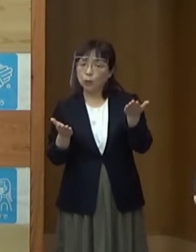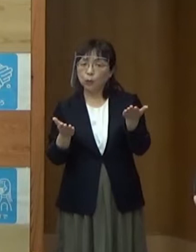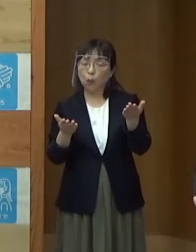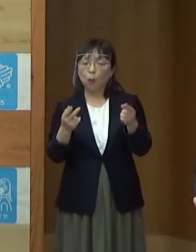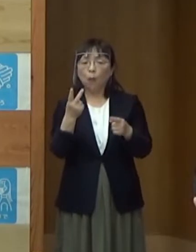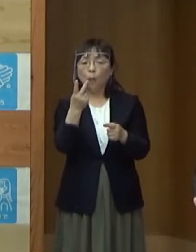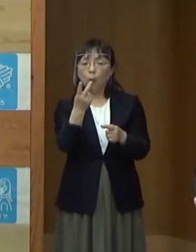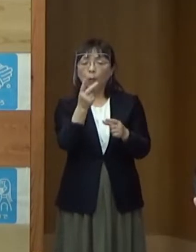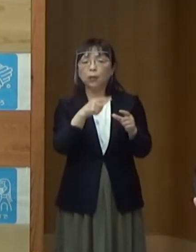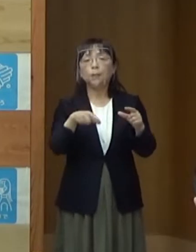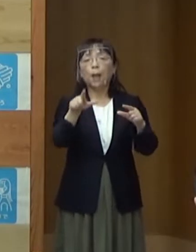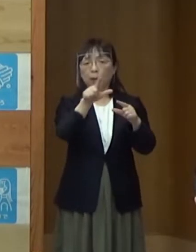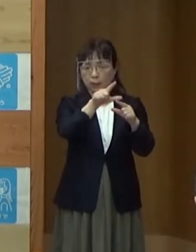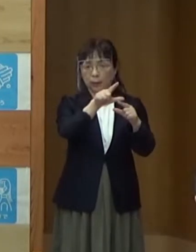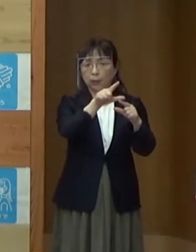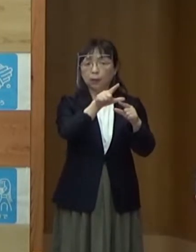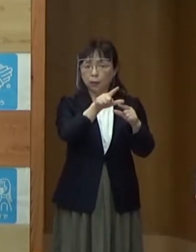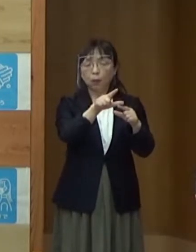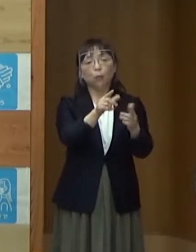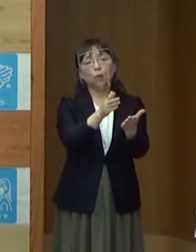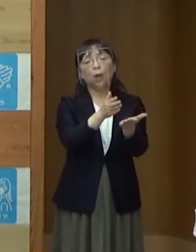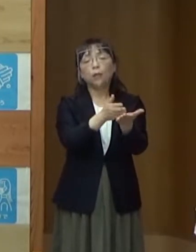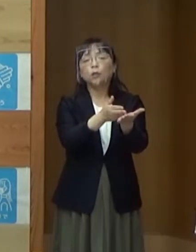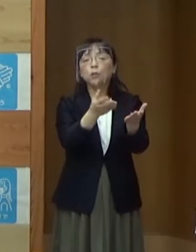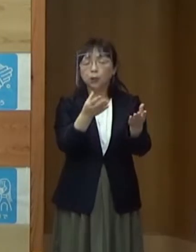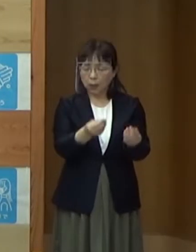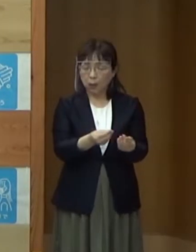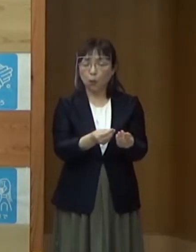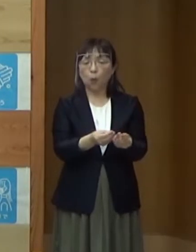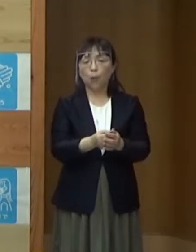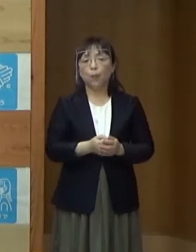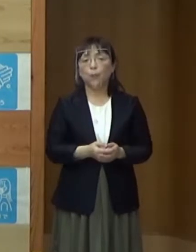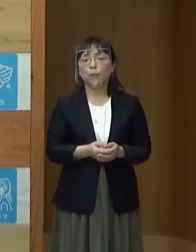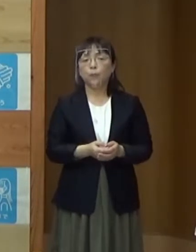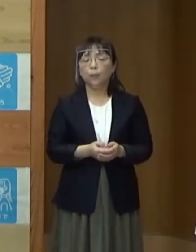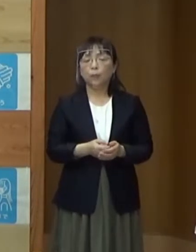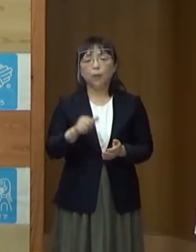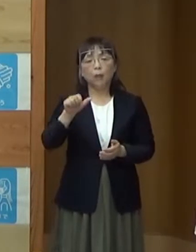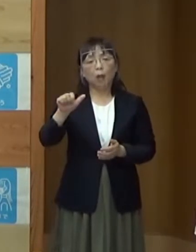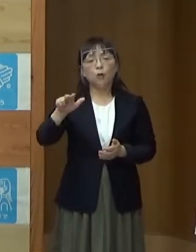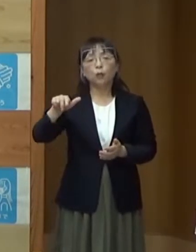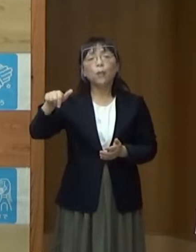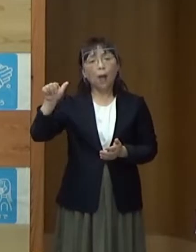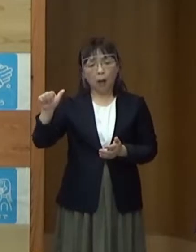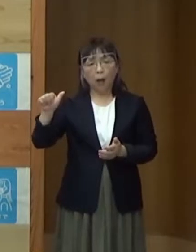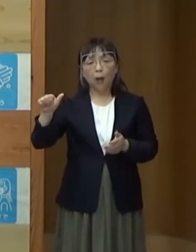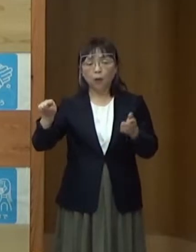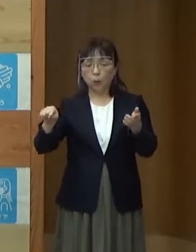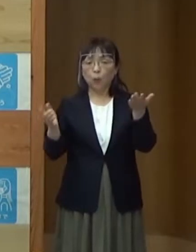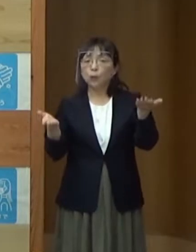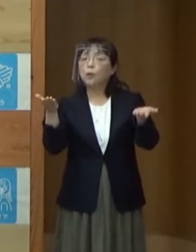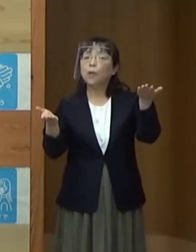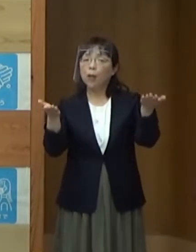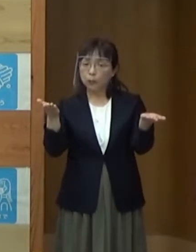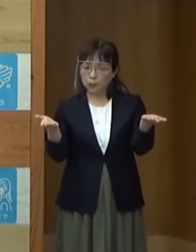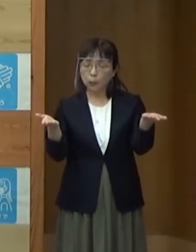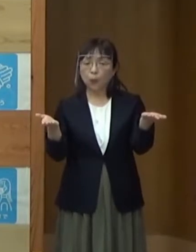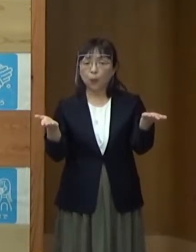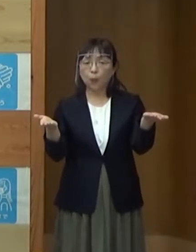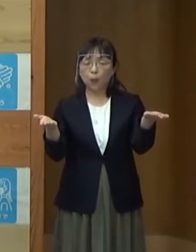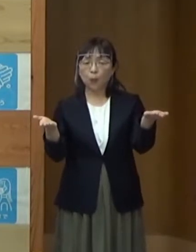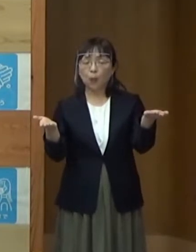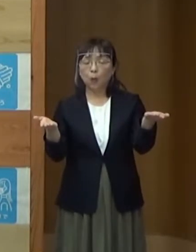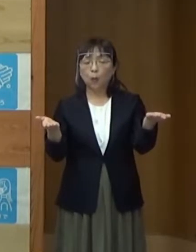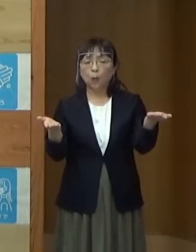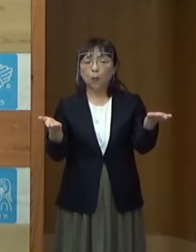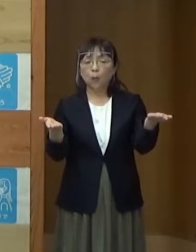1.95 倍ですよってことをお話してきましたけども、感染性についてはアルファ株、まあ、これ英国株ですね、とデ